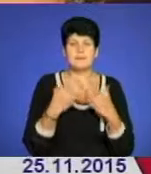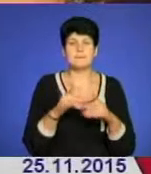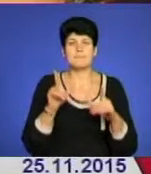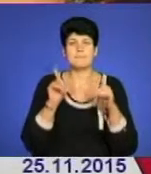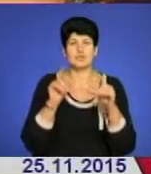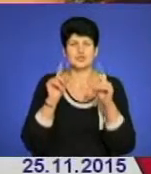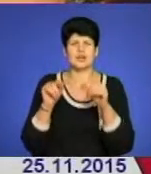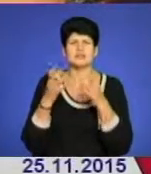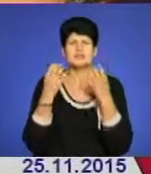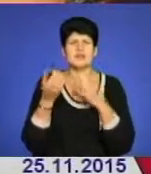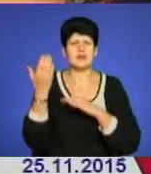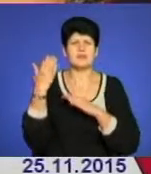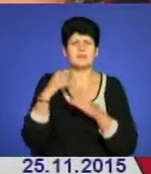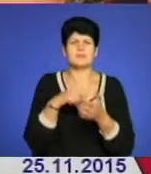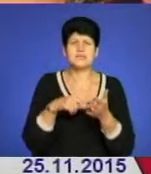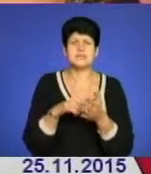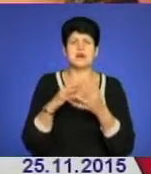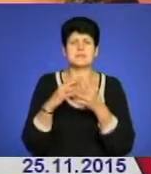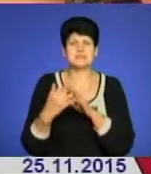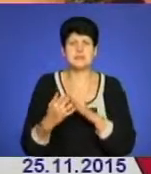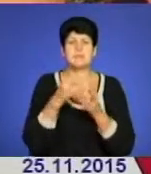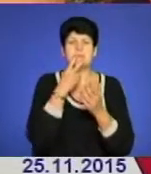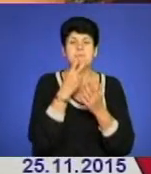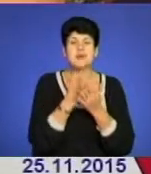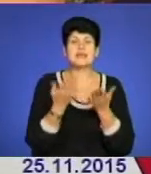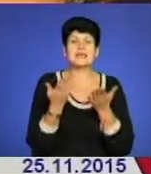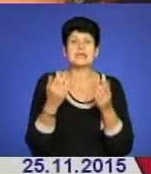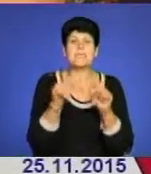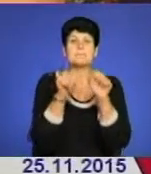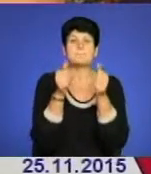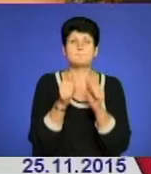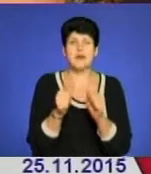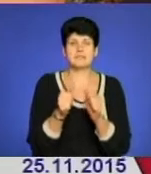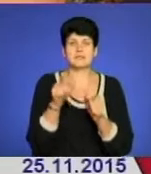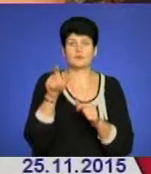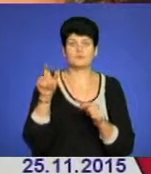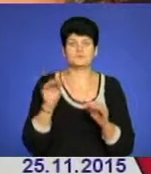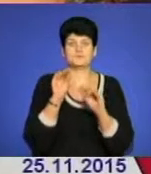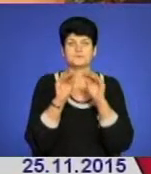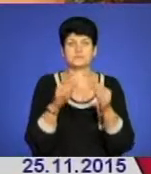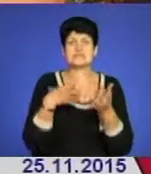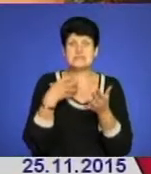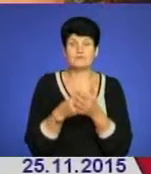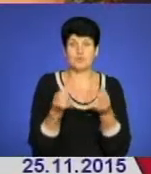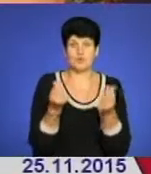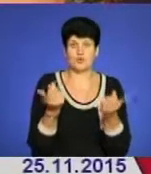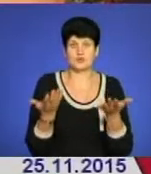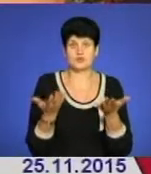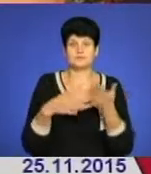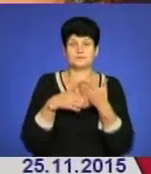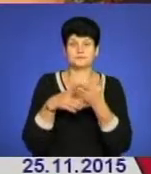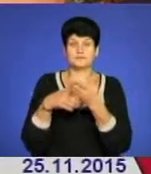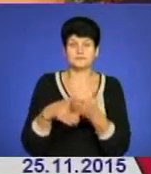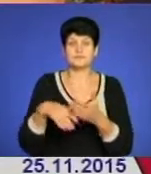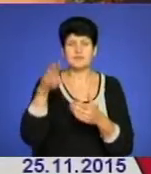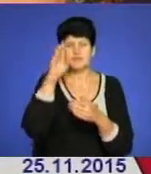ще раніше містами і селами, ми бачили, що ті пам'ятники, які люди спорудили фактично за свої гроші, за гроші меценатів,